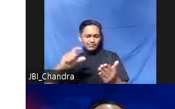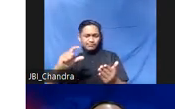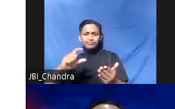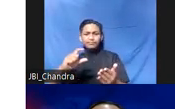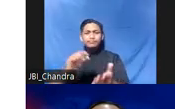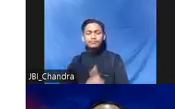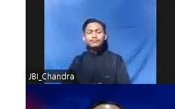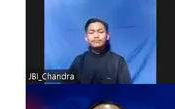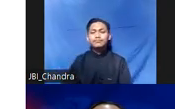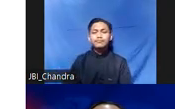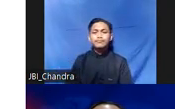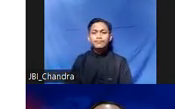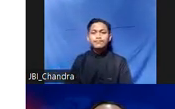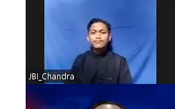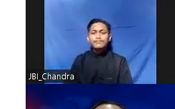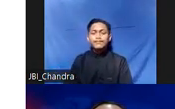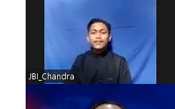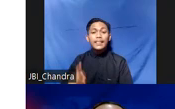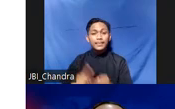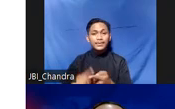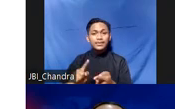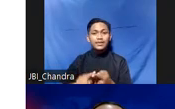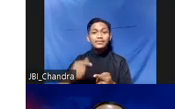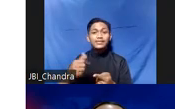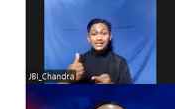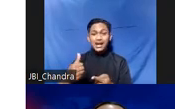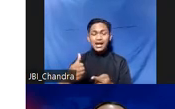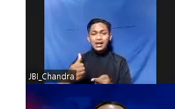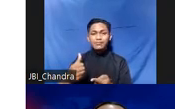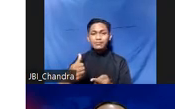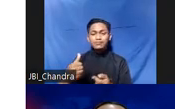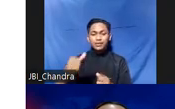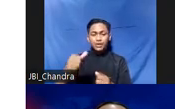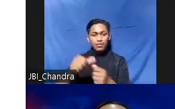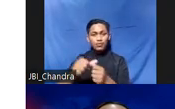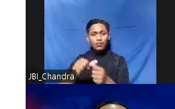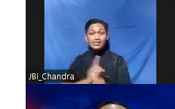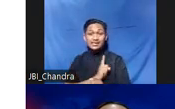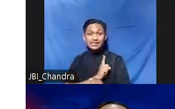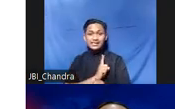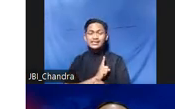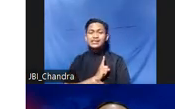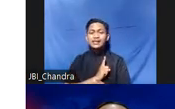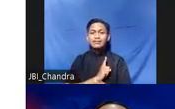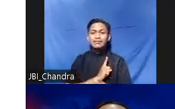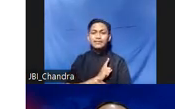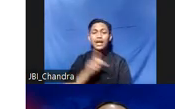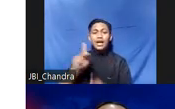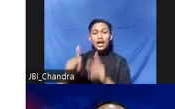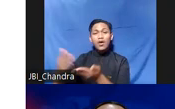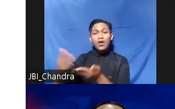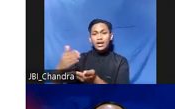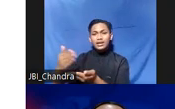style gaya sitasi ya Jadi nanti teman-teman bisa meng-custom ketika metada disimpan akan menggunakan penulisan